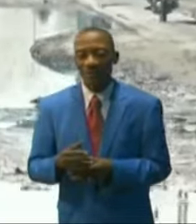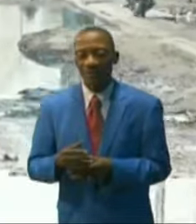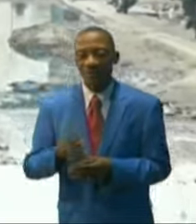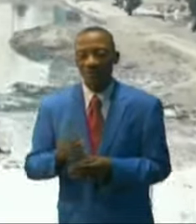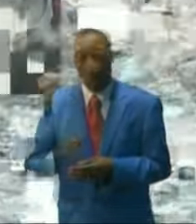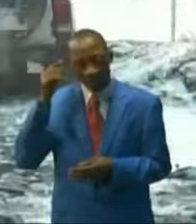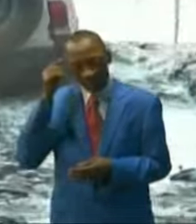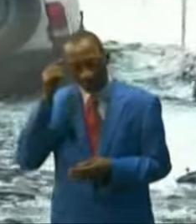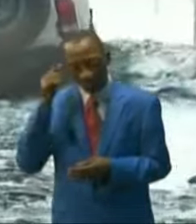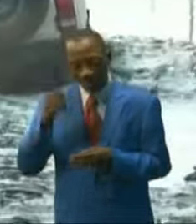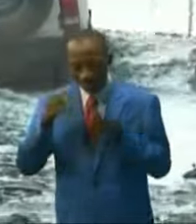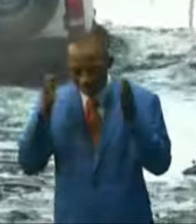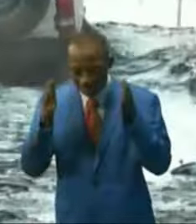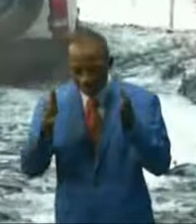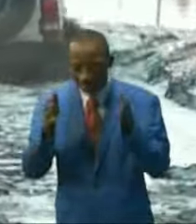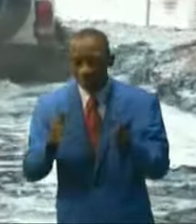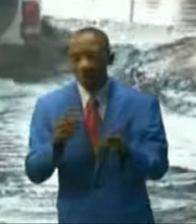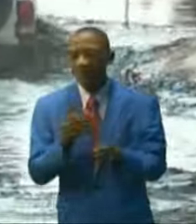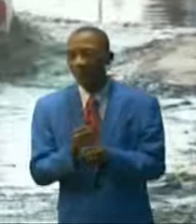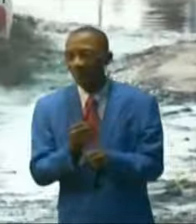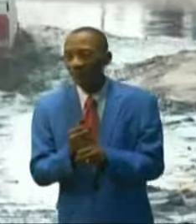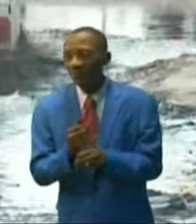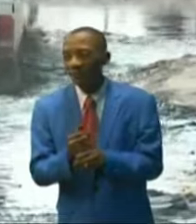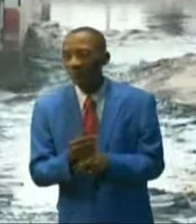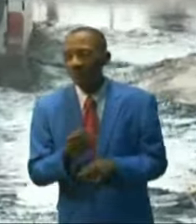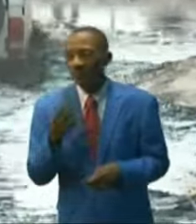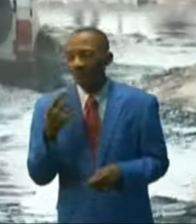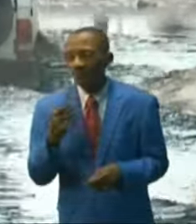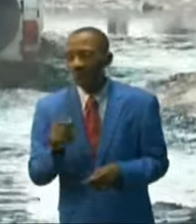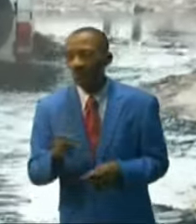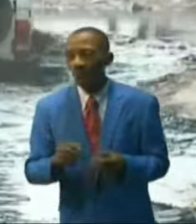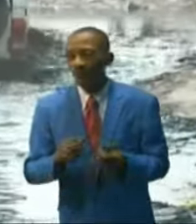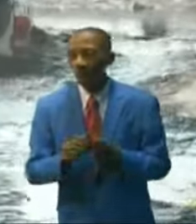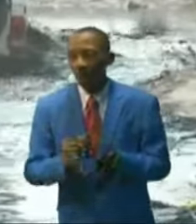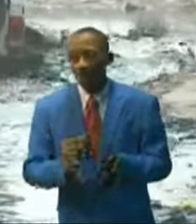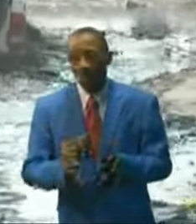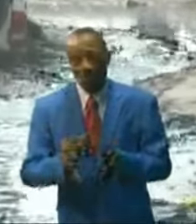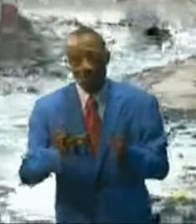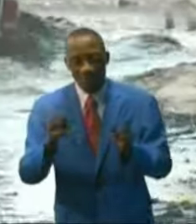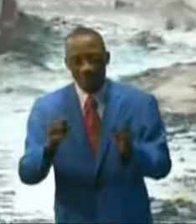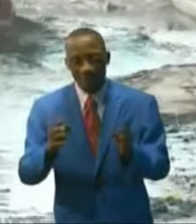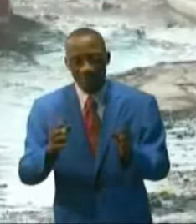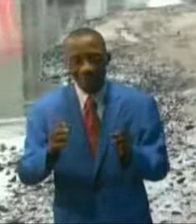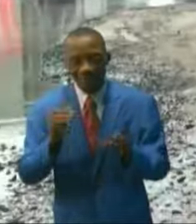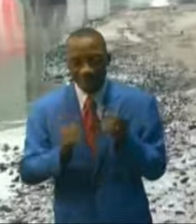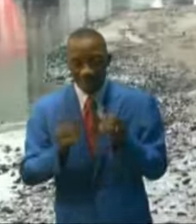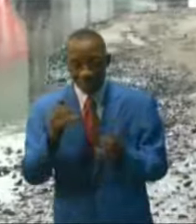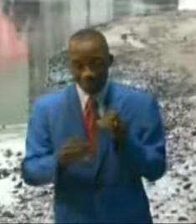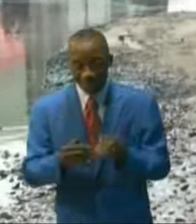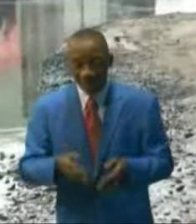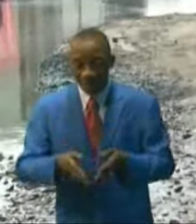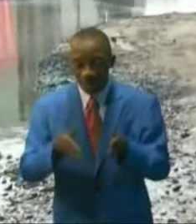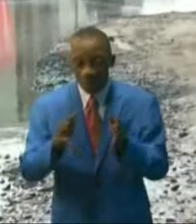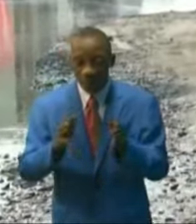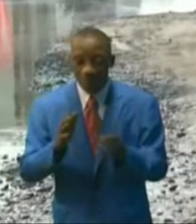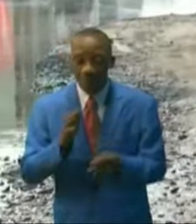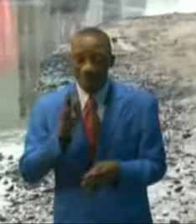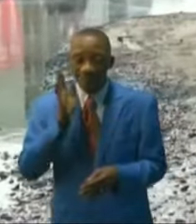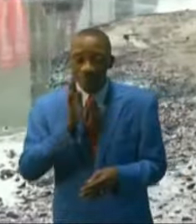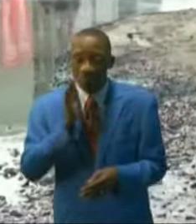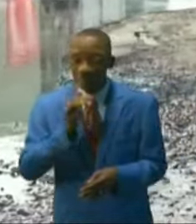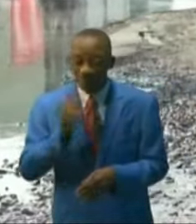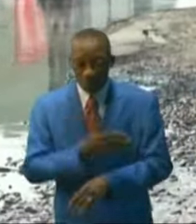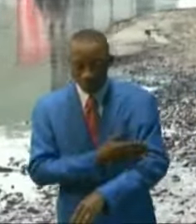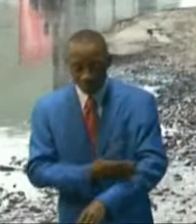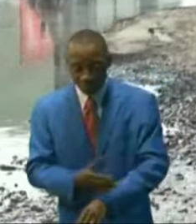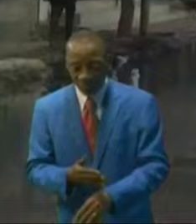oubliés. Des véhicules éprouvent d'énormes difficultés pour rouler les artères. La date de la reprise des travaux